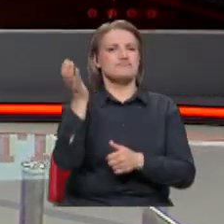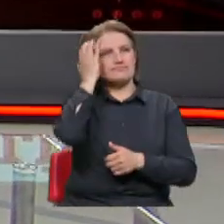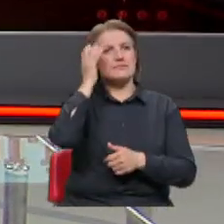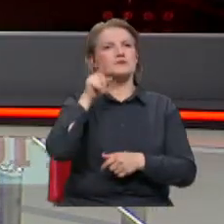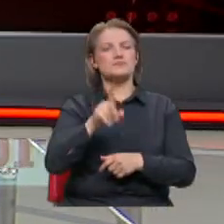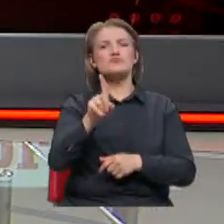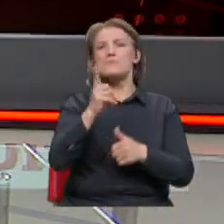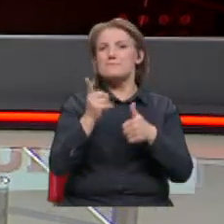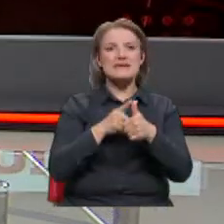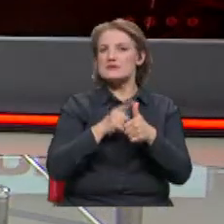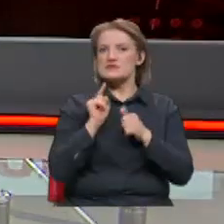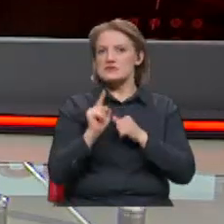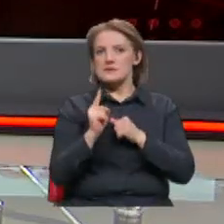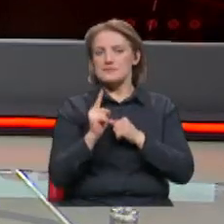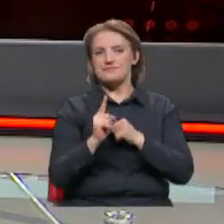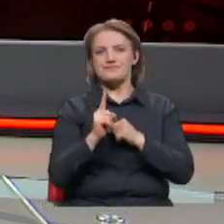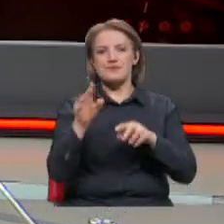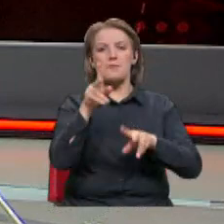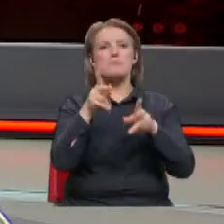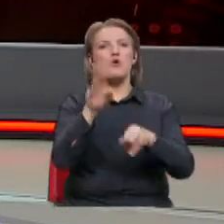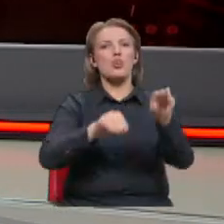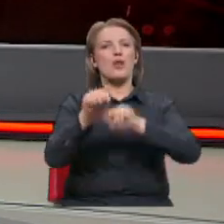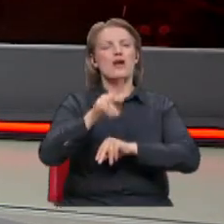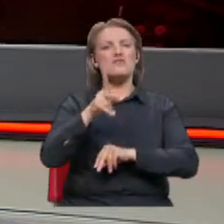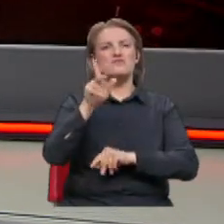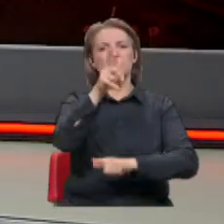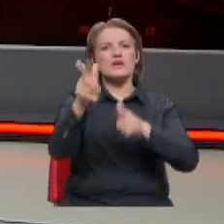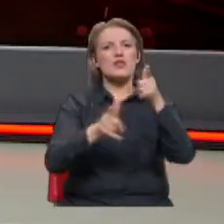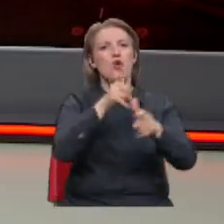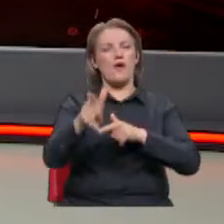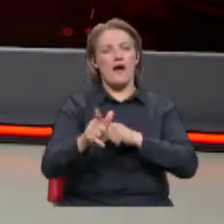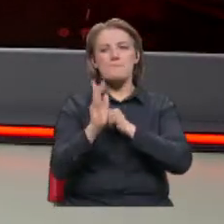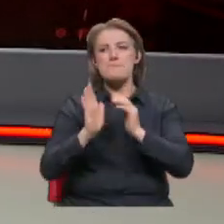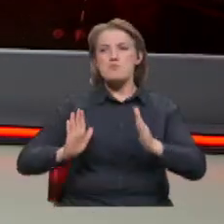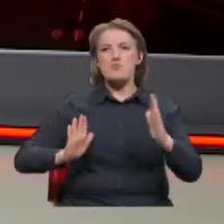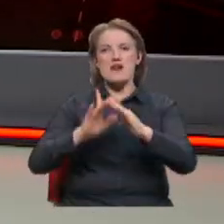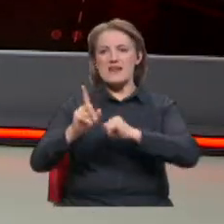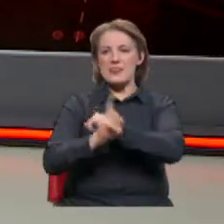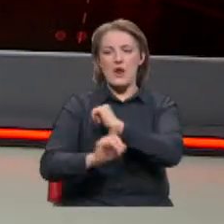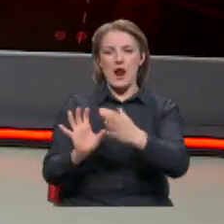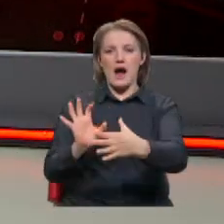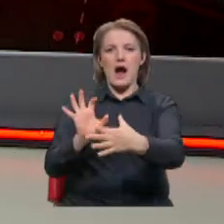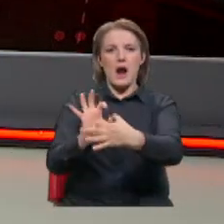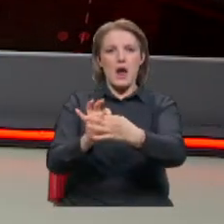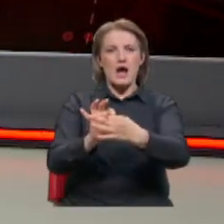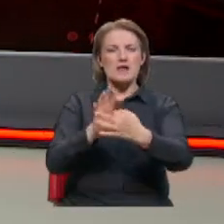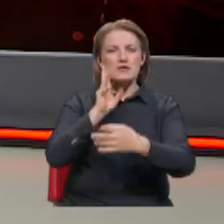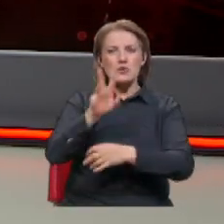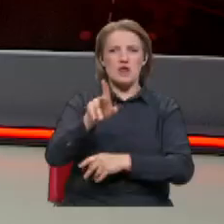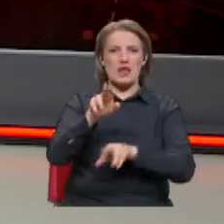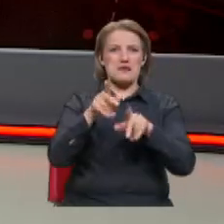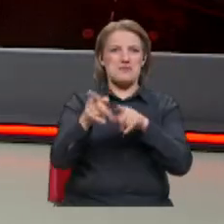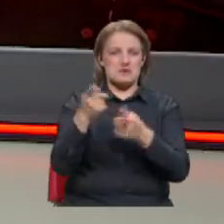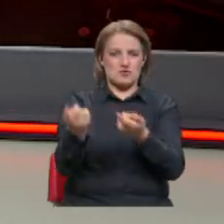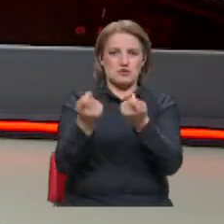tanesi montaj videolarla muhalefetin terörle ilişkili gösterilmesi gösterilmeye